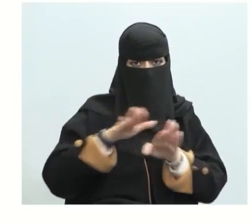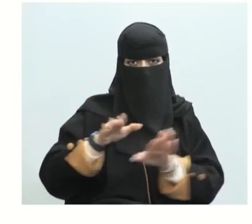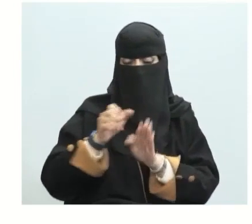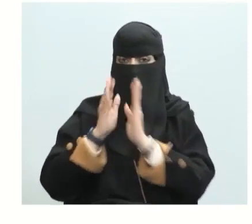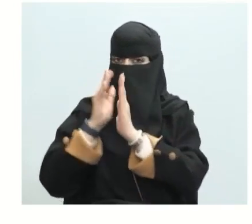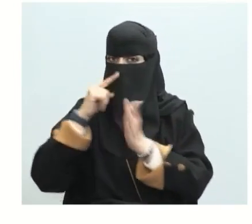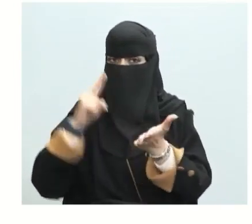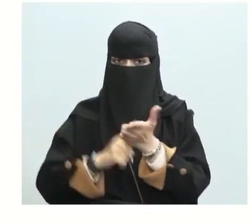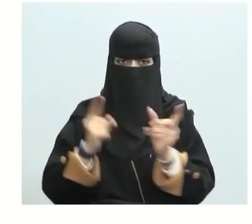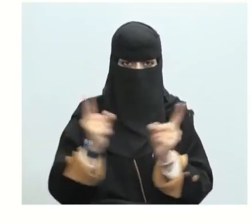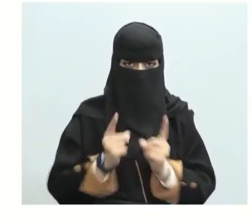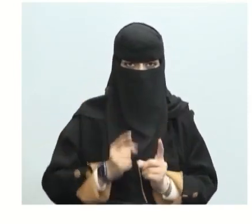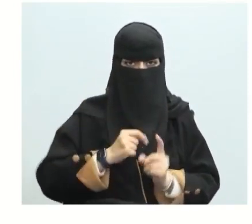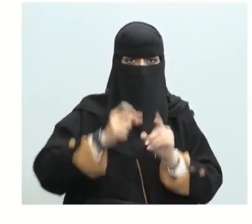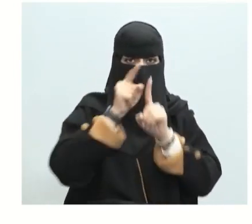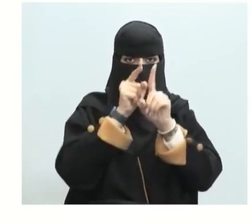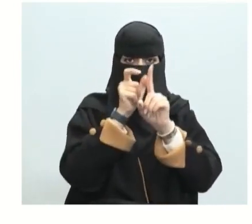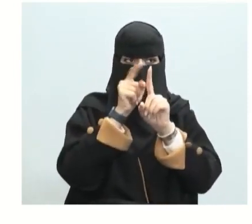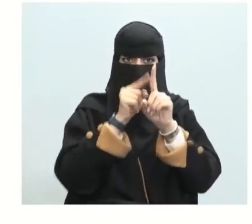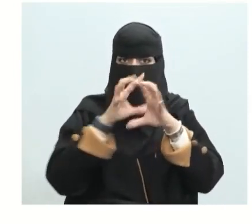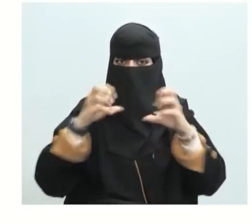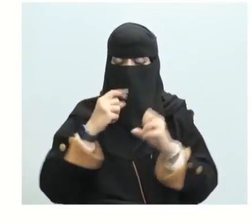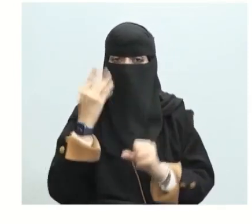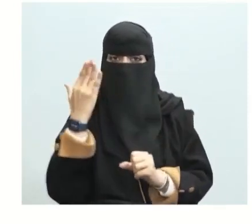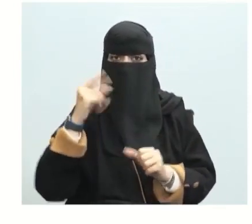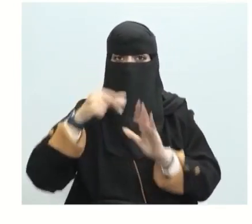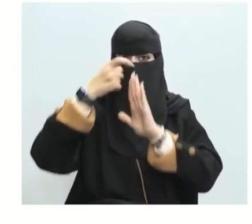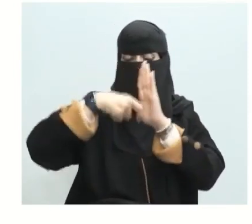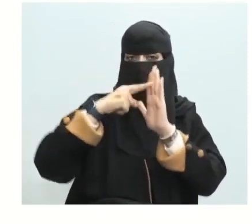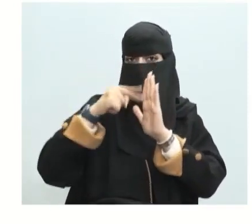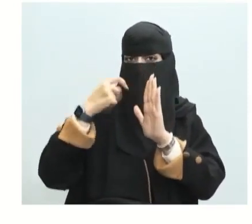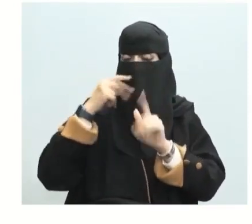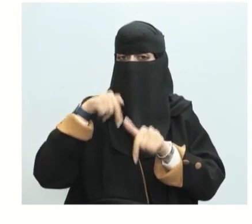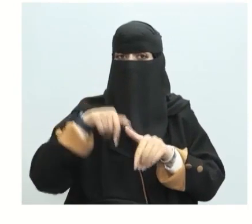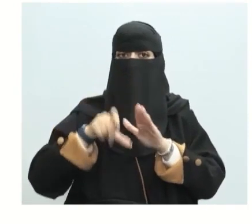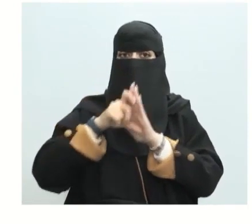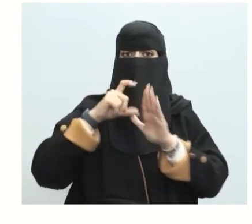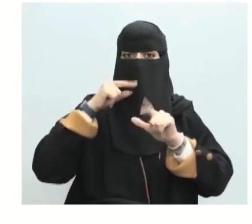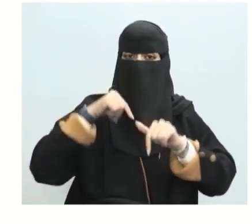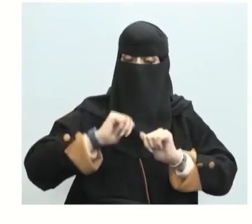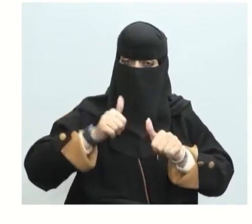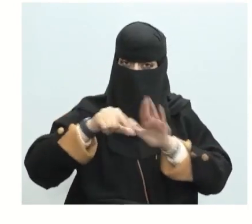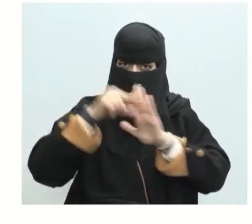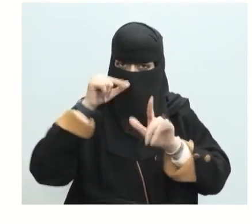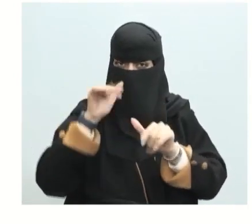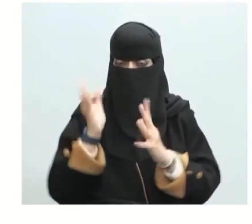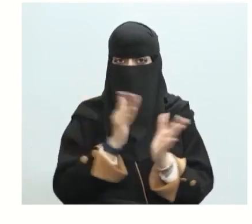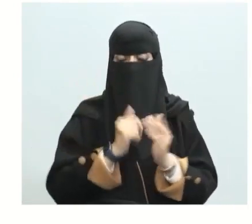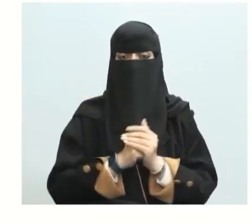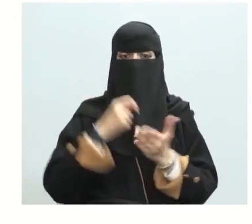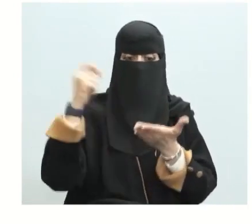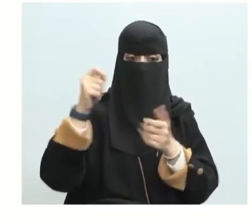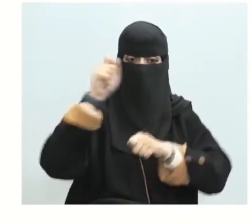الوحده ان تحدد مفهوم الخطابه والالقاء كذلك تعد مقدمه جيده لموضوعك وايضا